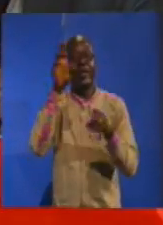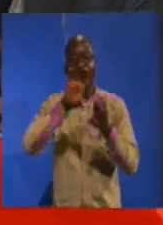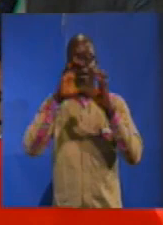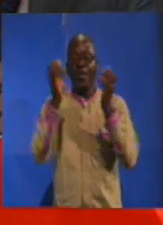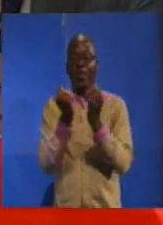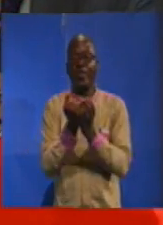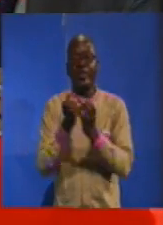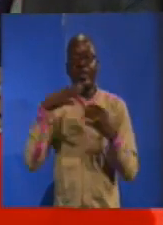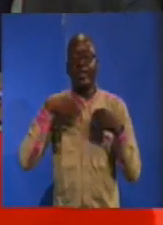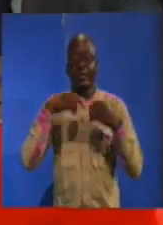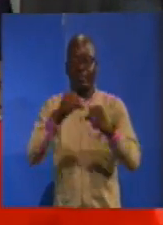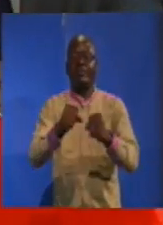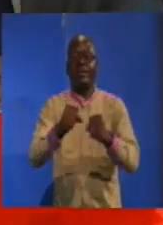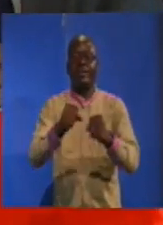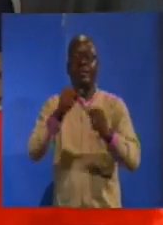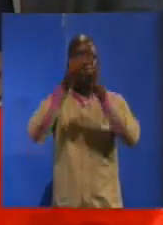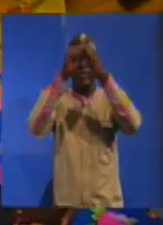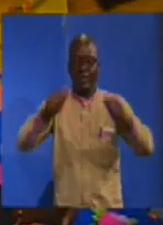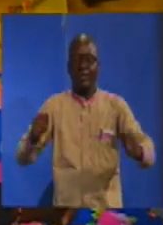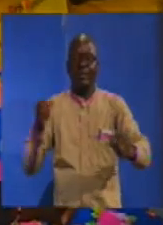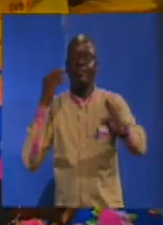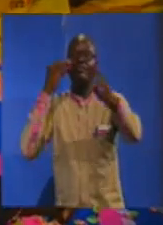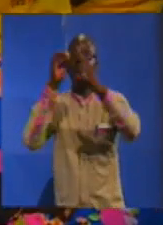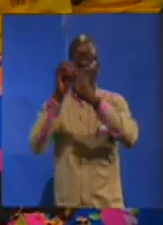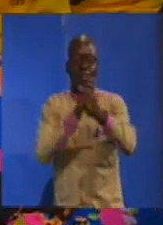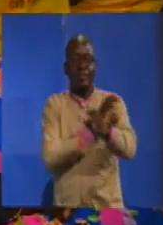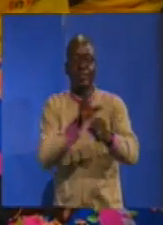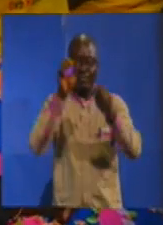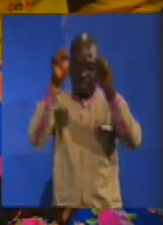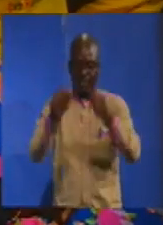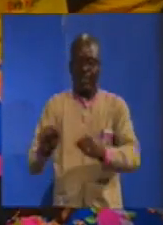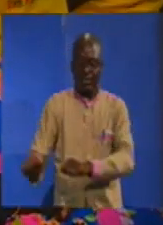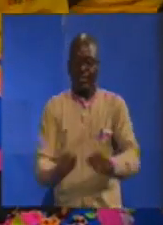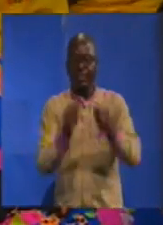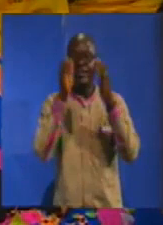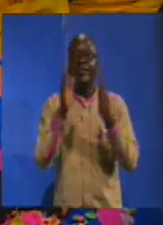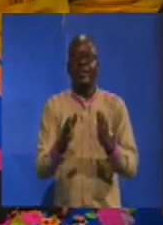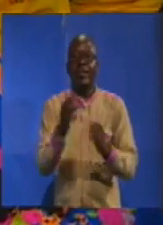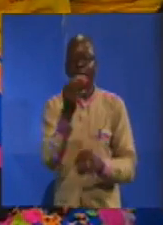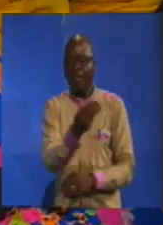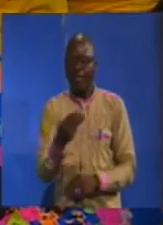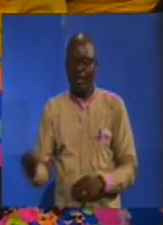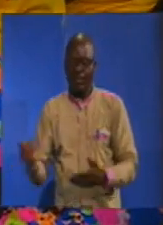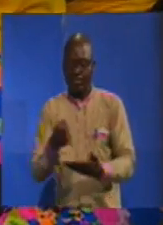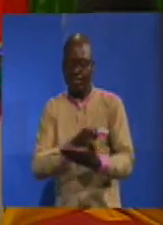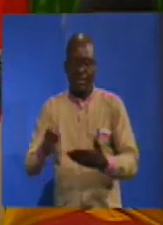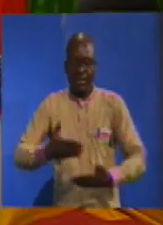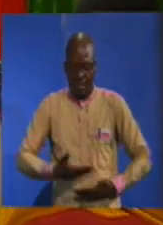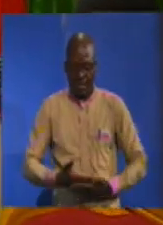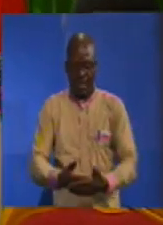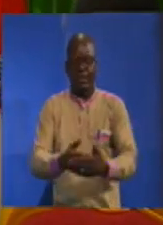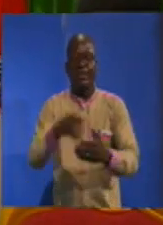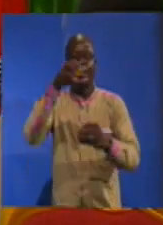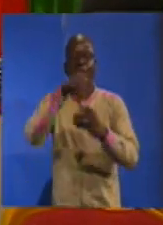Santé Gidio. Et cet atelier vise le renforcement des capacités de ces acteurs en matière d'enregistrement des naissances dans les